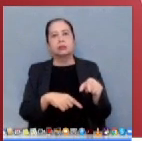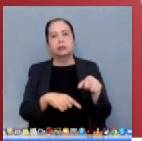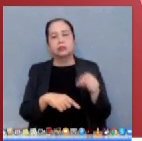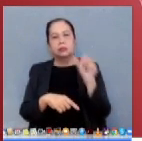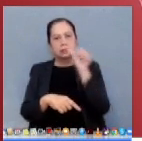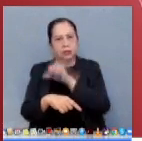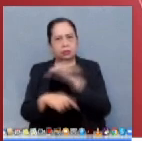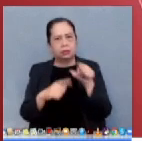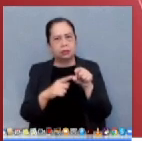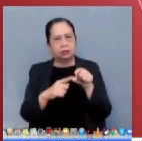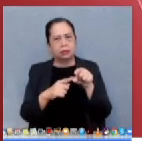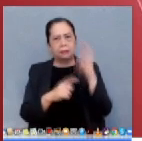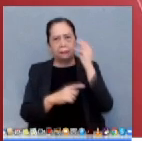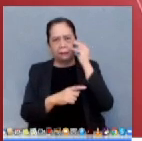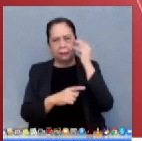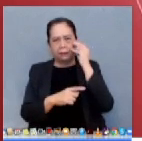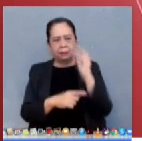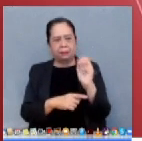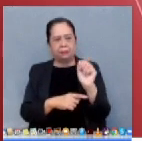Deo